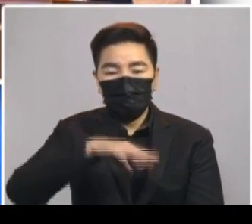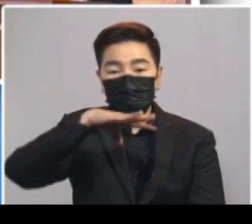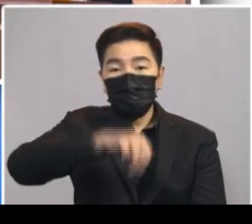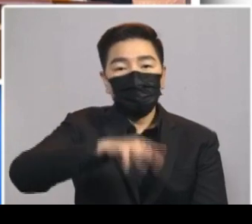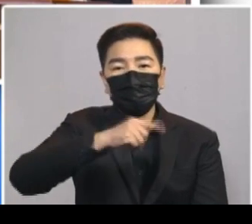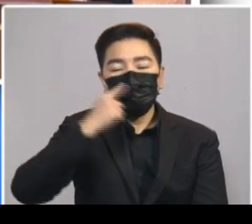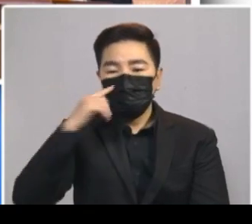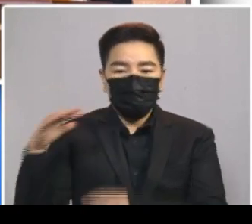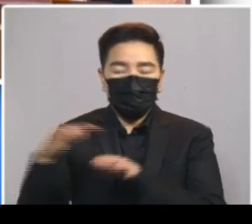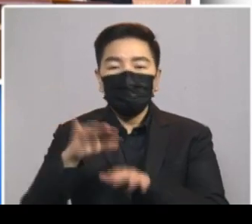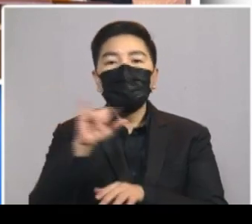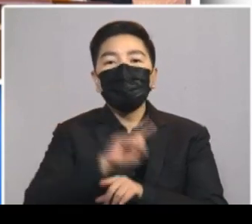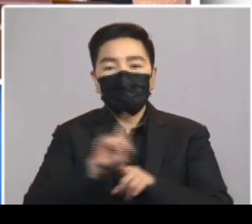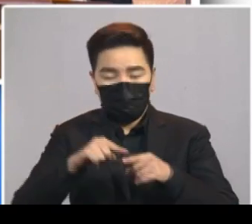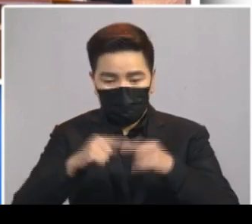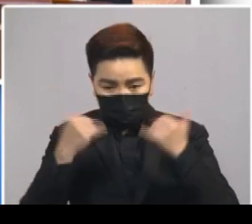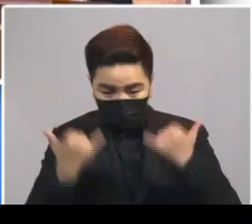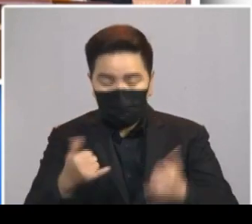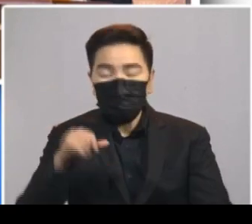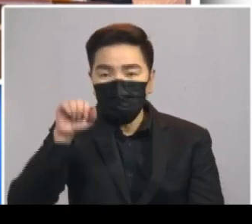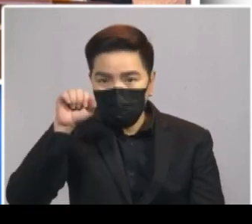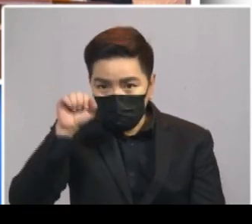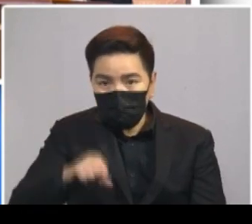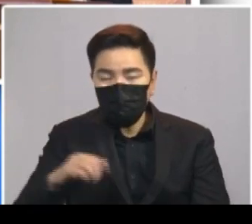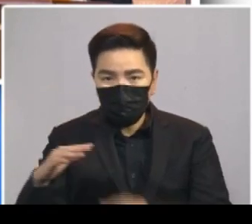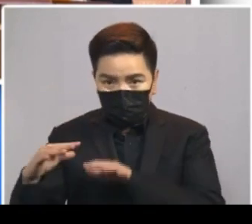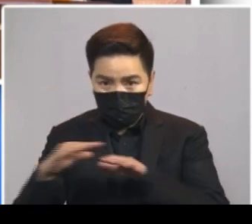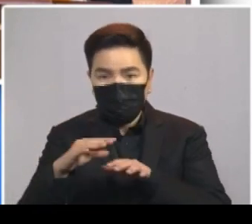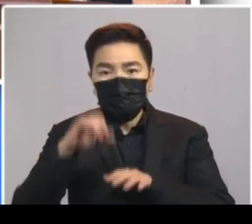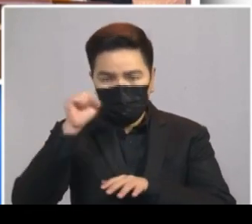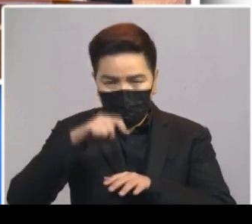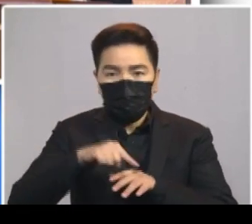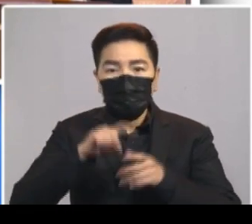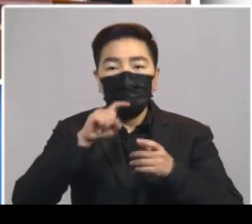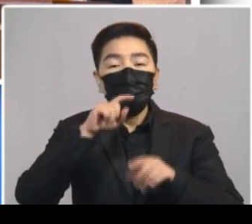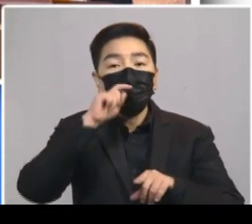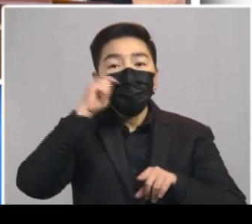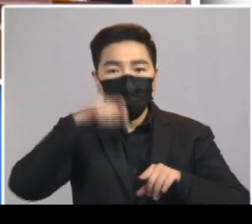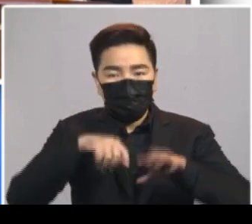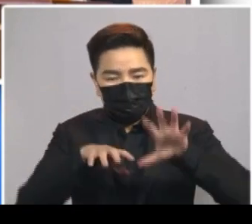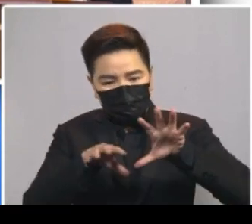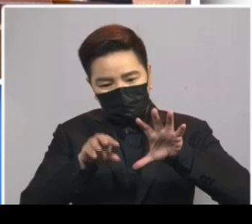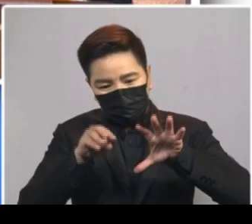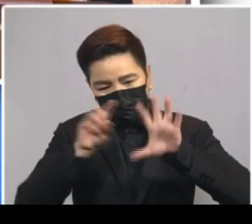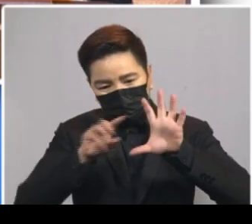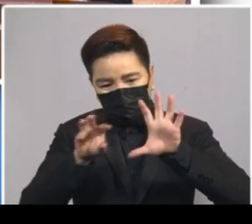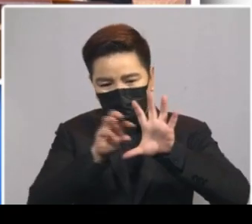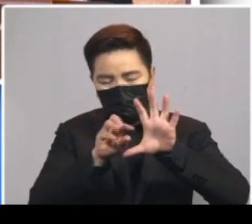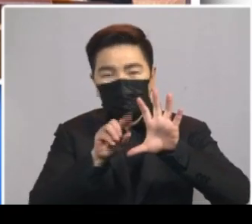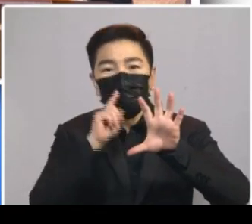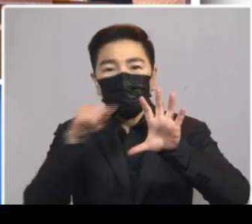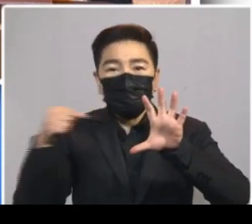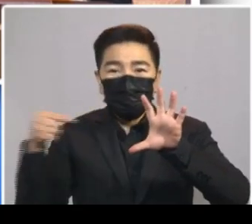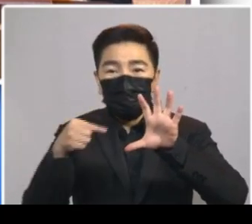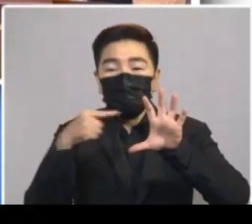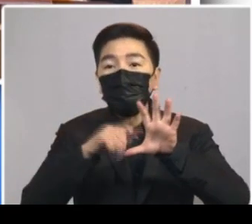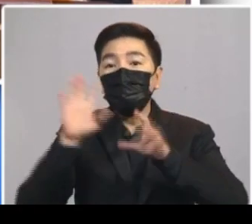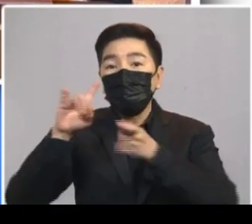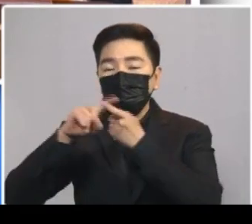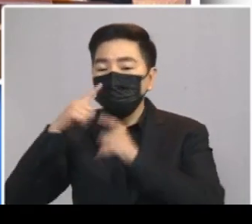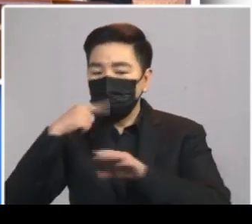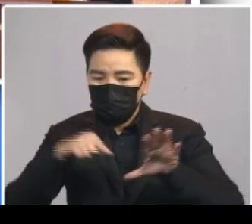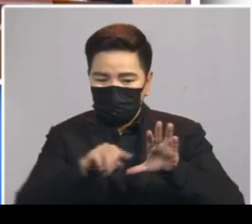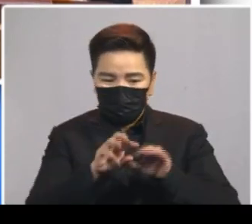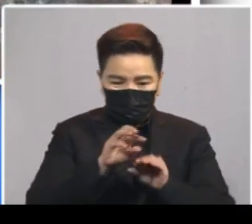วงแต่ใช่ครับการขึ้นกำลังเข้าไปในบางส่วนอย่างเช่นการประกาศของทางรัสเซีย